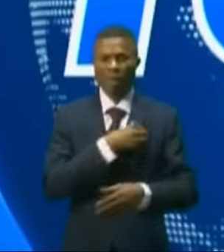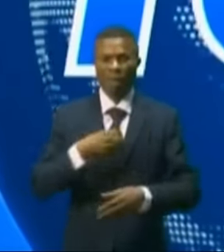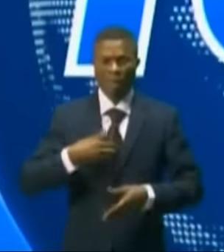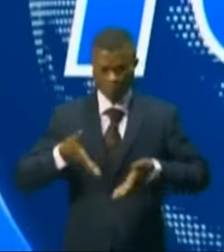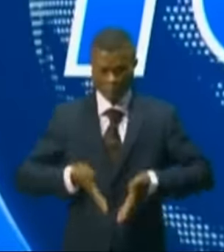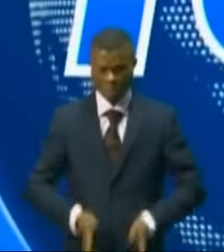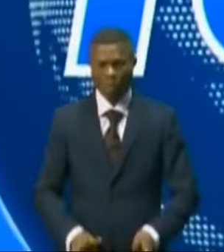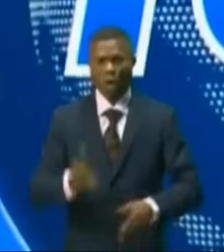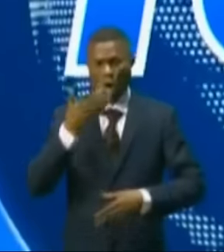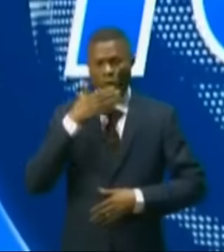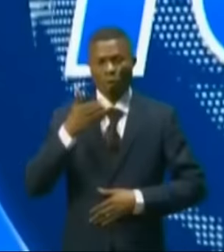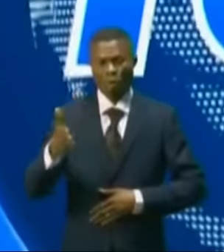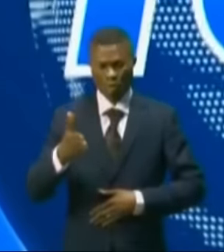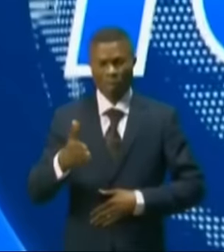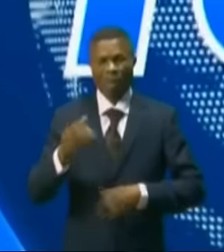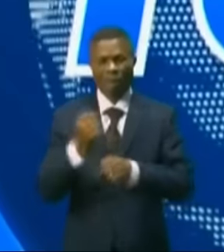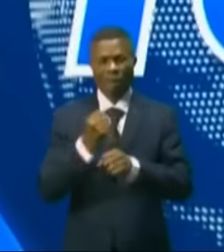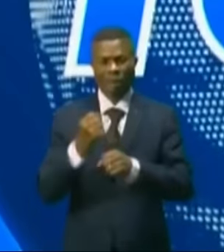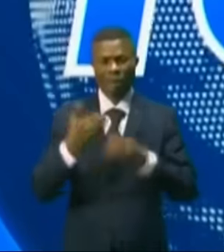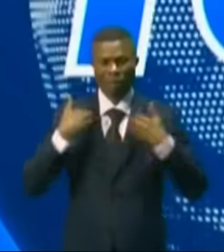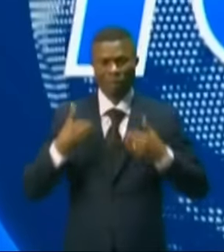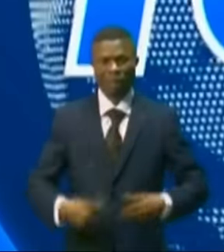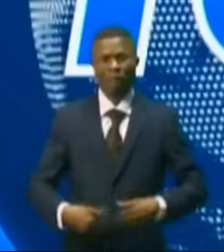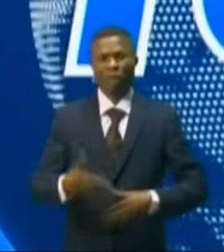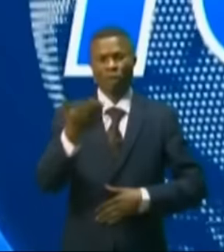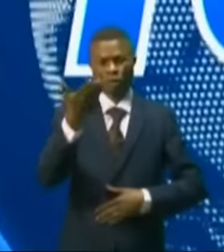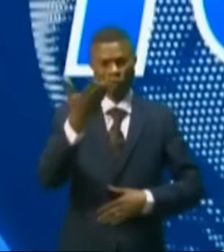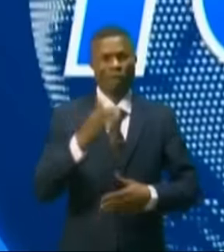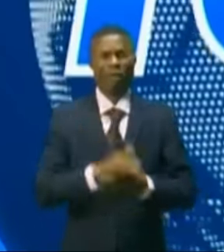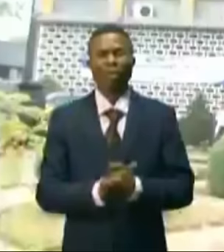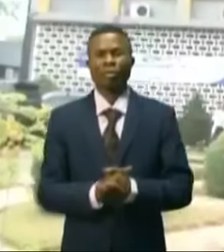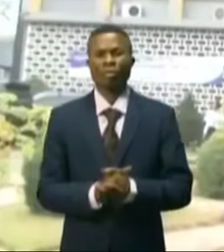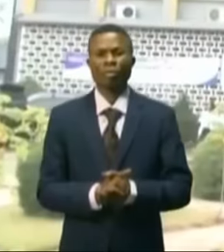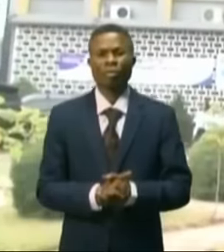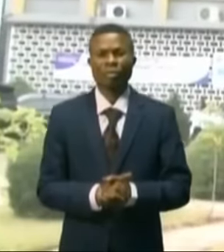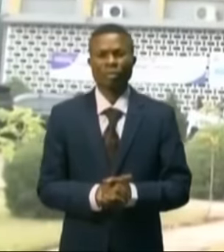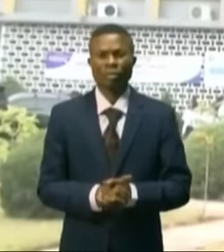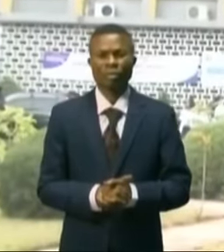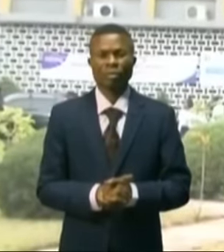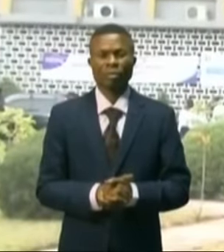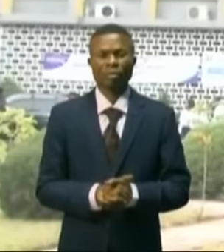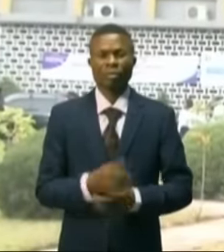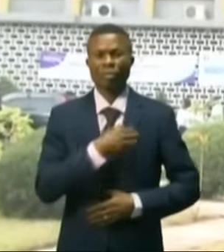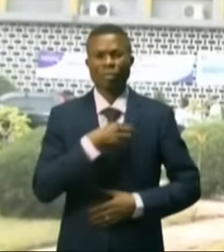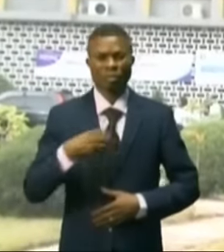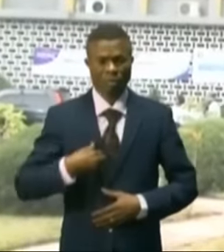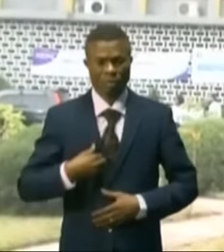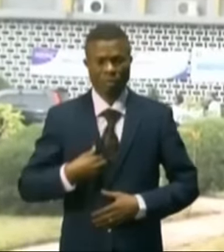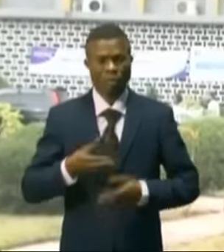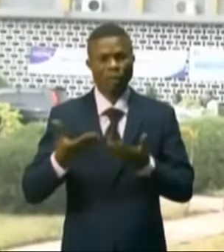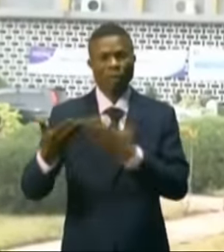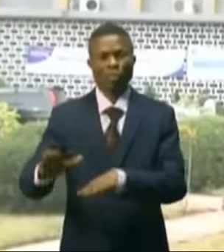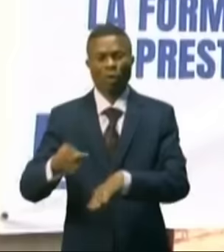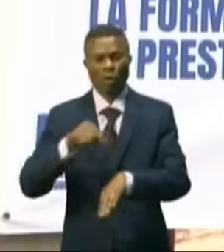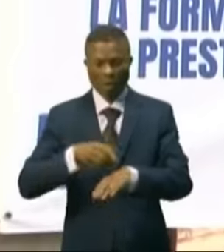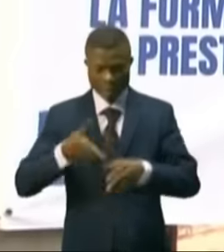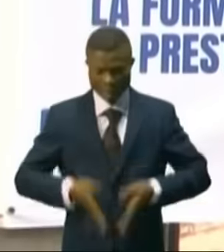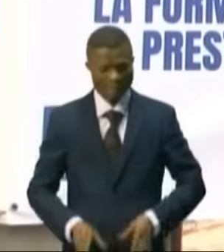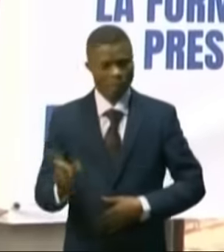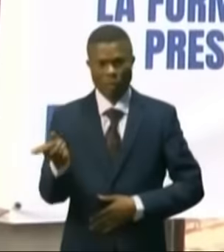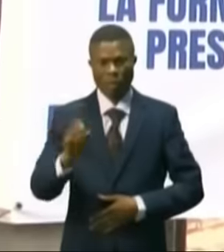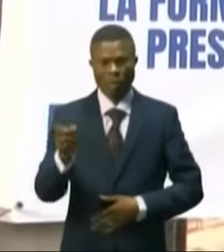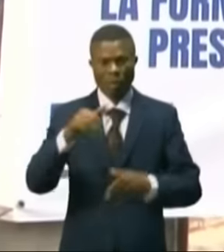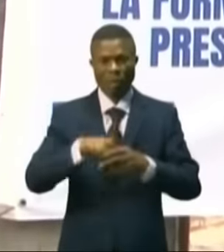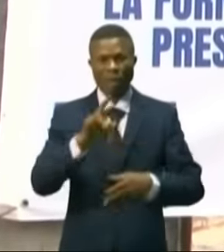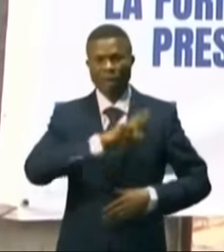autres prestataires de la santé, nous dit Anastasie Doumbou. La femme ne peut pas mourir en donnant la vie. En